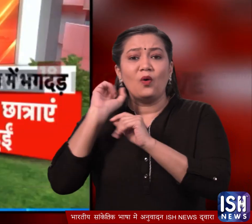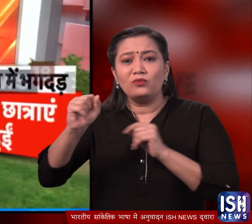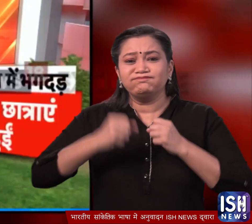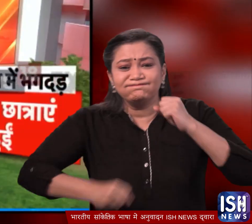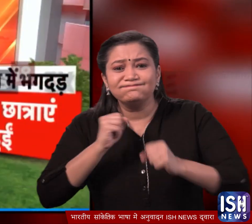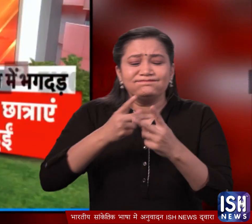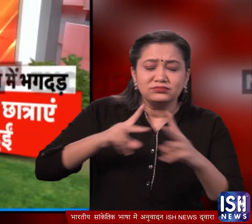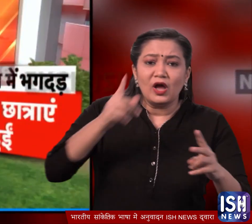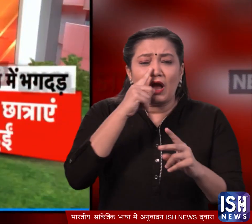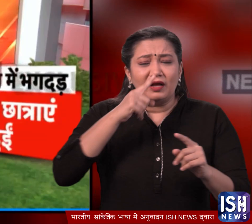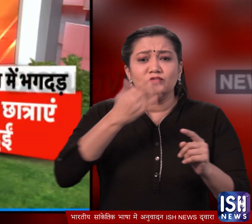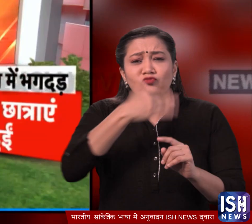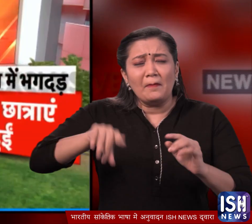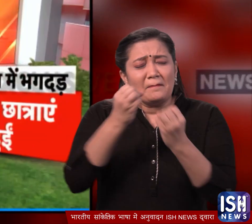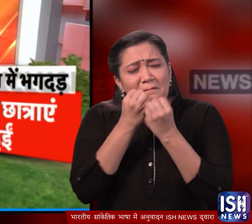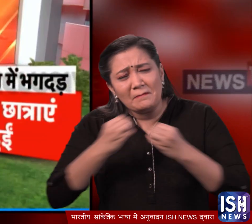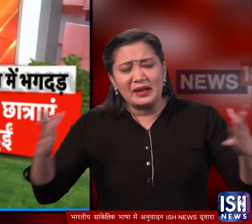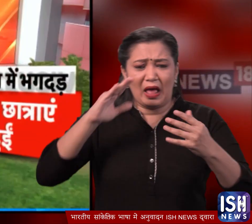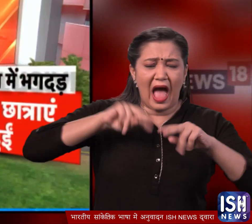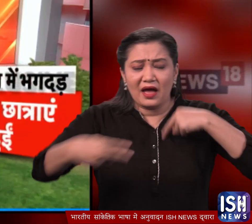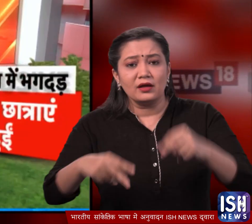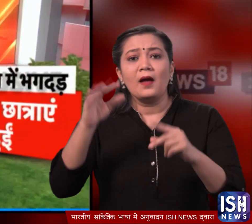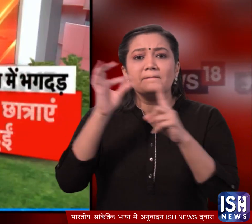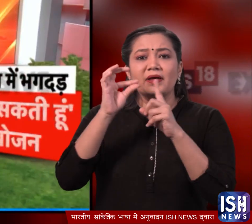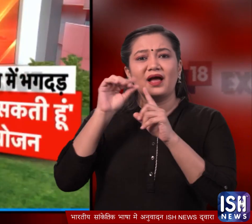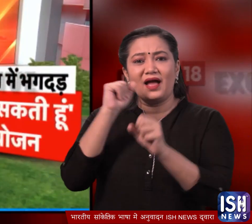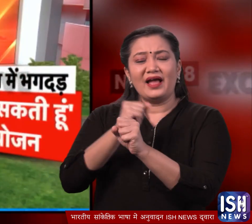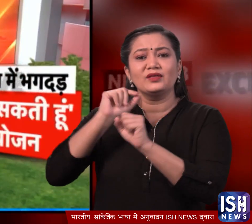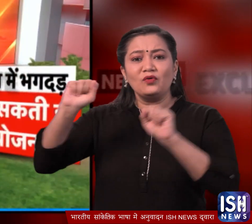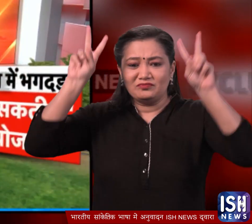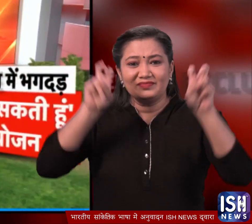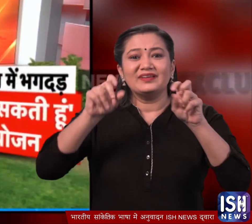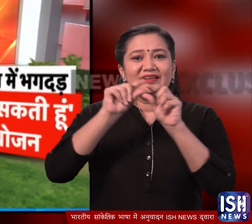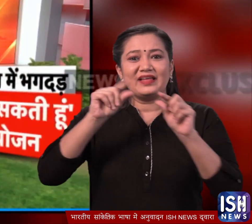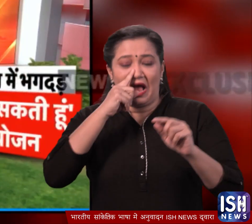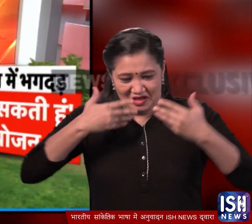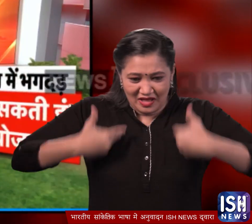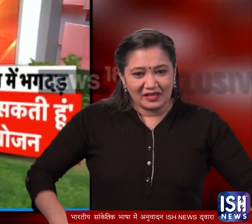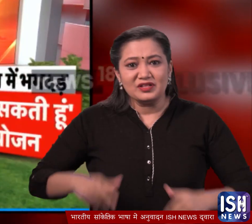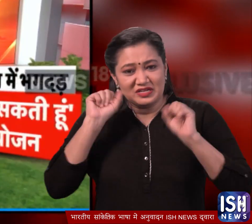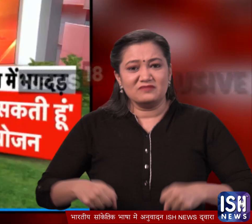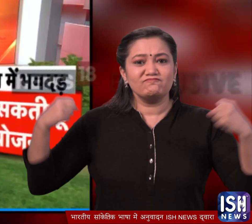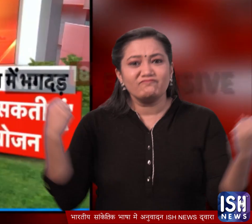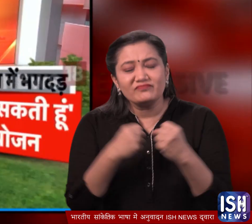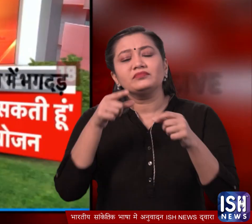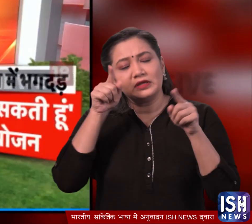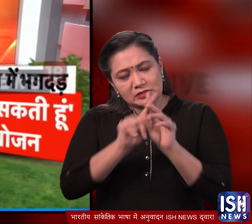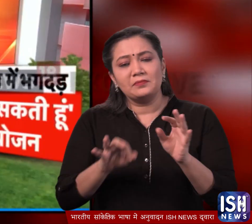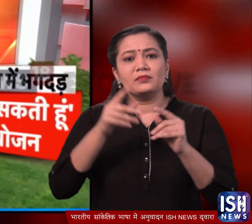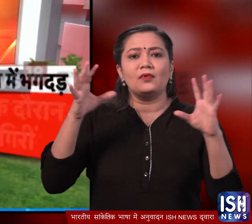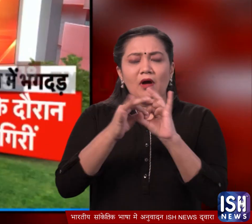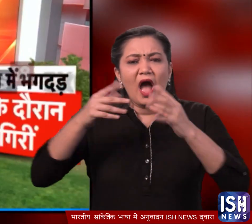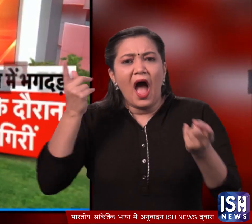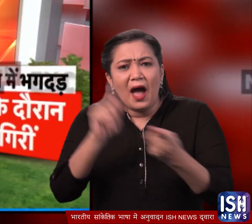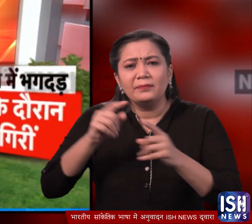कांग्रेस की मैराथन में हुई भगदड़ में कई छात्राएं घायल हो गई। ये कार्यक्रम प्रियंका गांधी की लड़की हूं लड़ सकती हूं मुहिम के तहत कराया गया, लेकिन